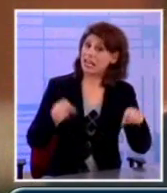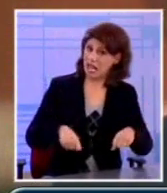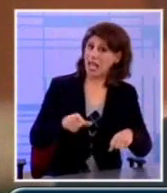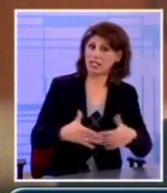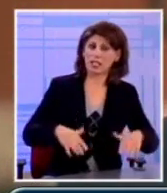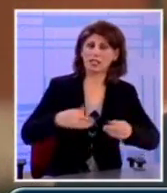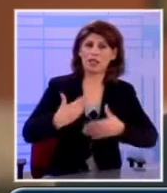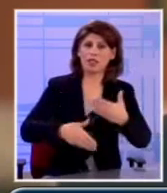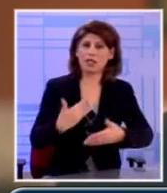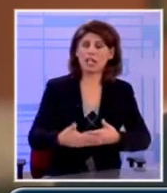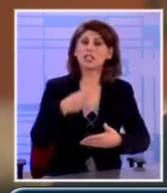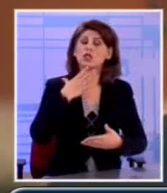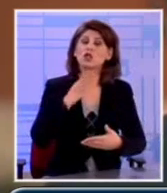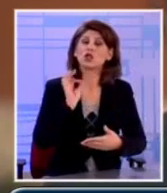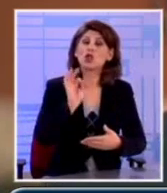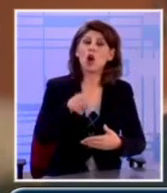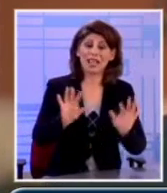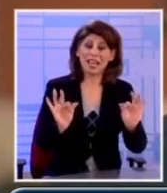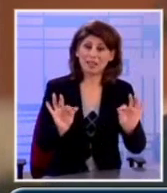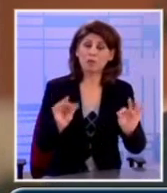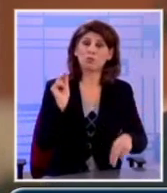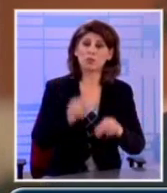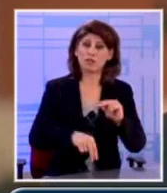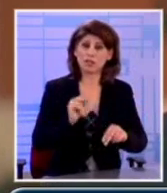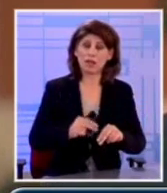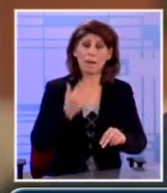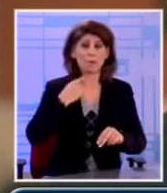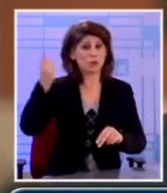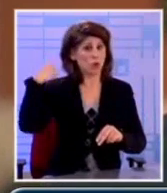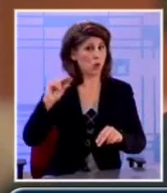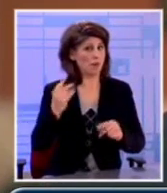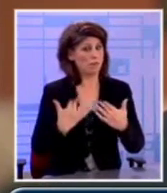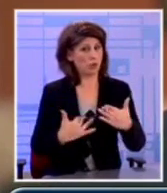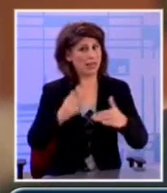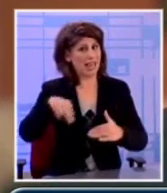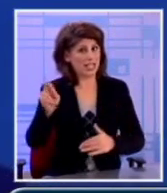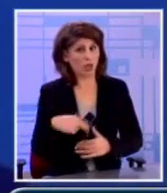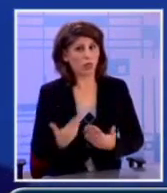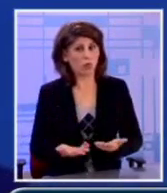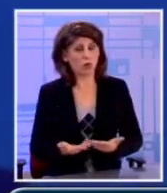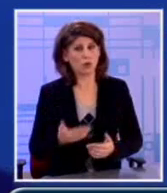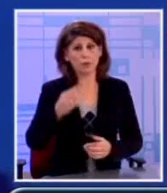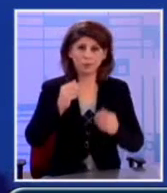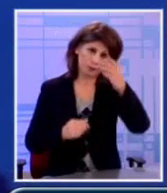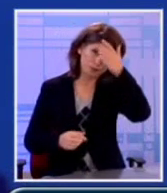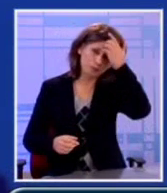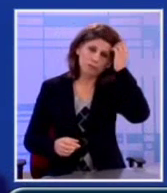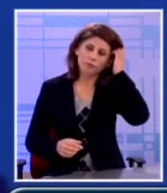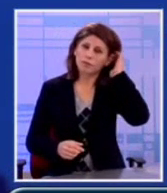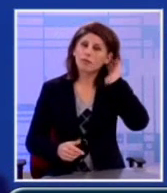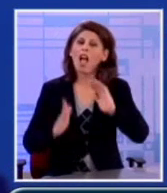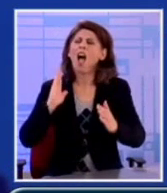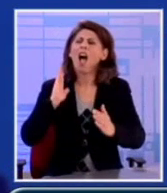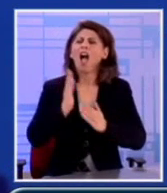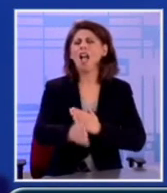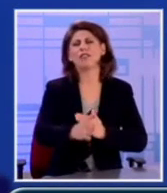κινήσετε διαδικασίες προκειμένου αυτές οι ρυθμίσεις που ψηφίστηκαν από την προηγούμενη Βουλή να ακυρωθούν? Σας λέω